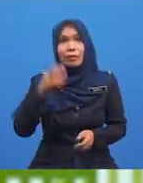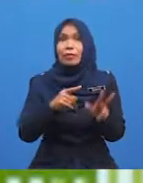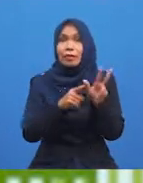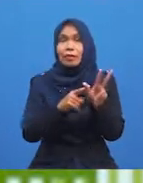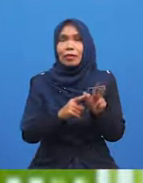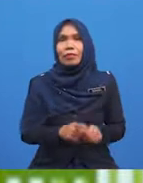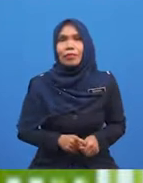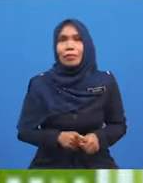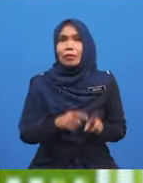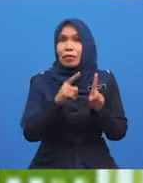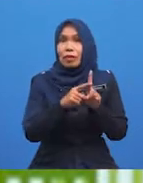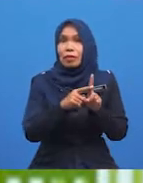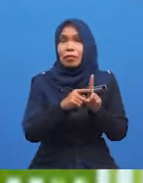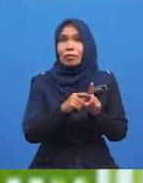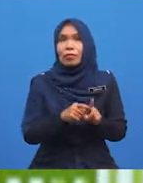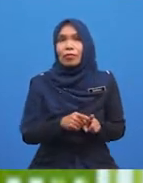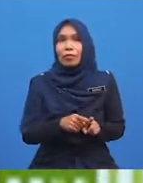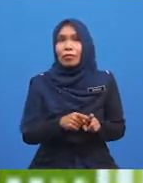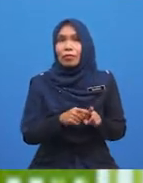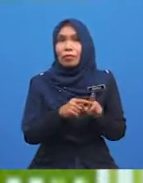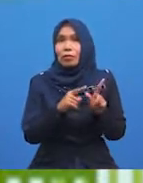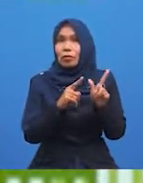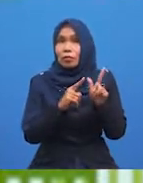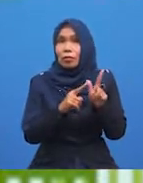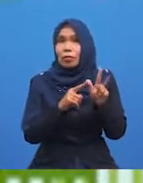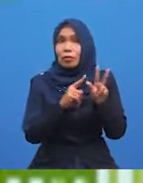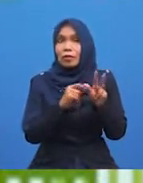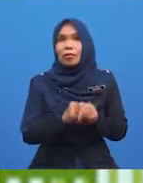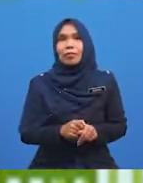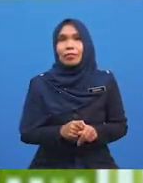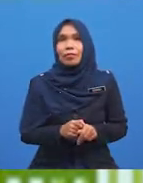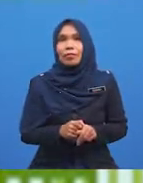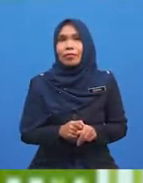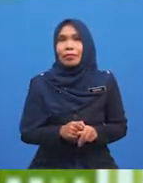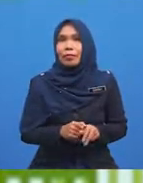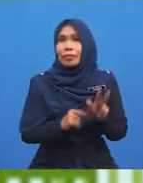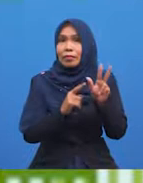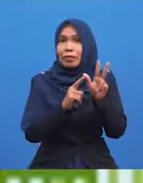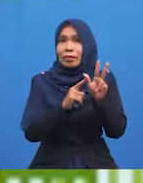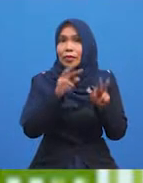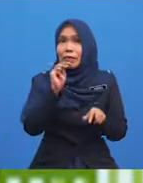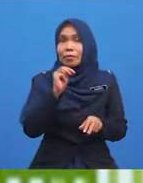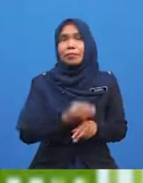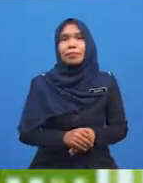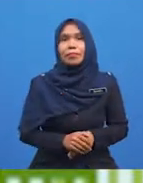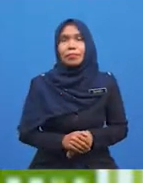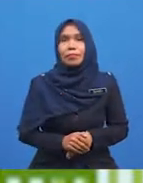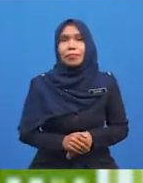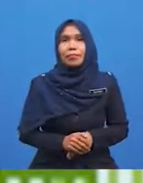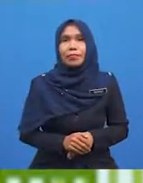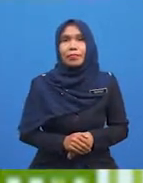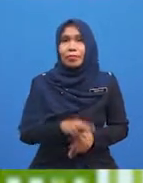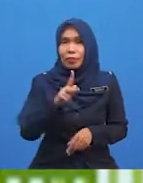membubarkan dan memanggil, atau secara mudahnya 3M. Para pelajar